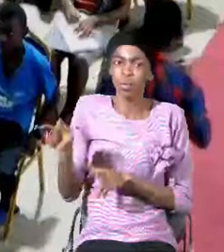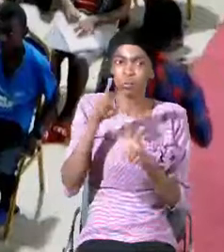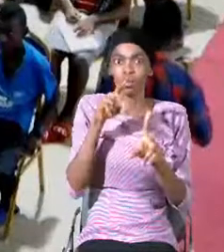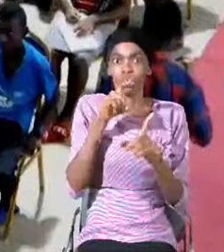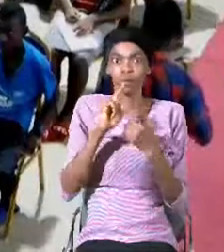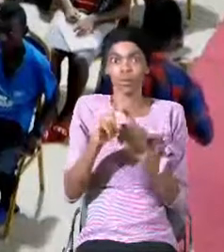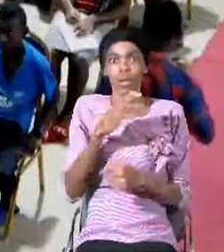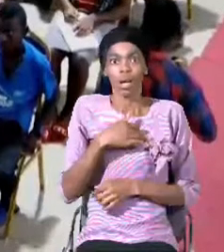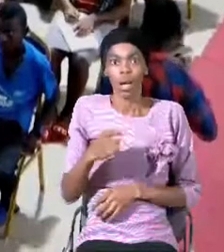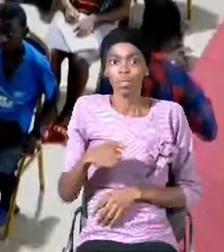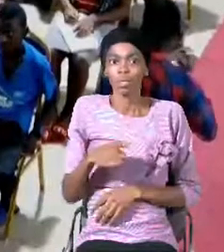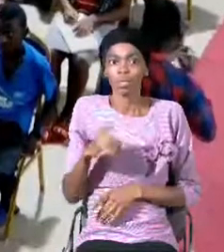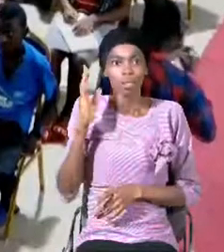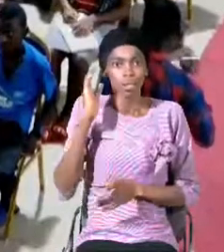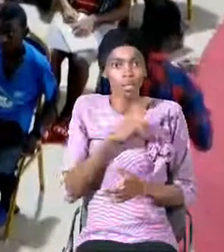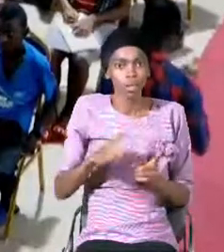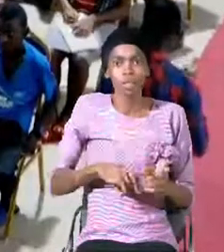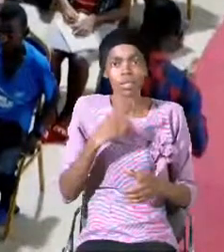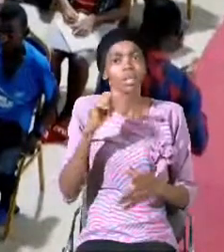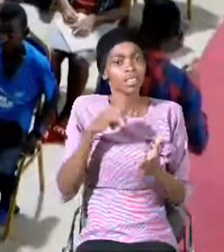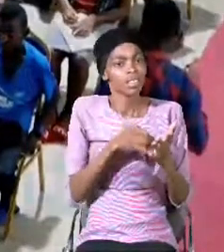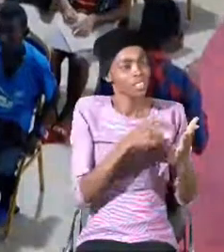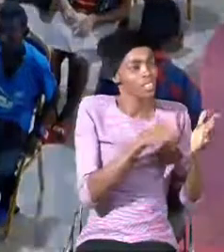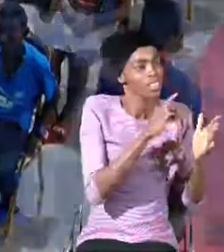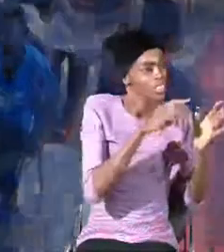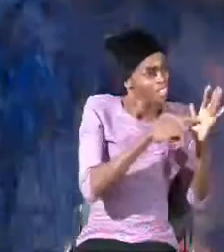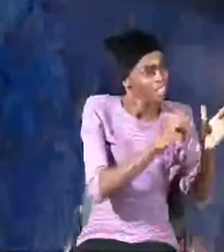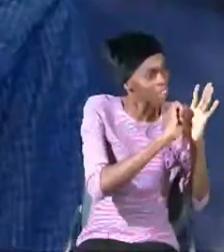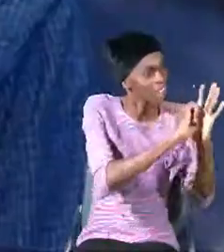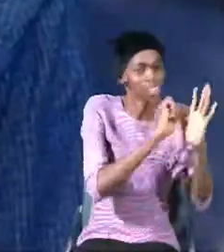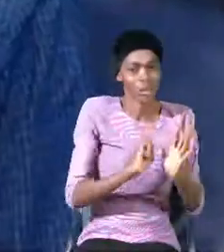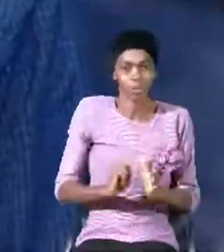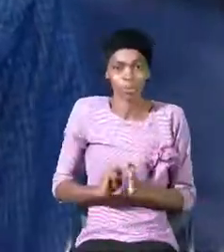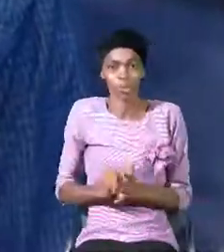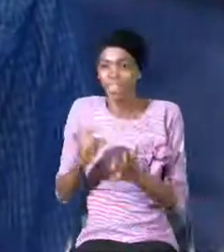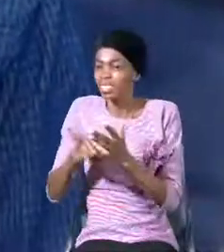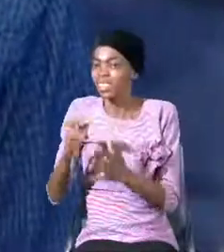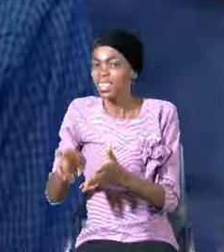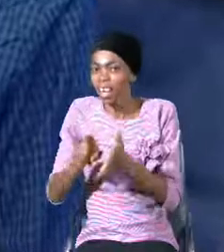pour que les gens te voient, pour dire voici un modèle, regardez sa vie.